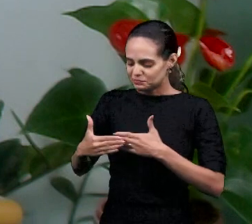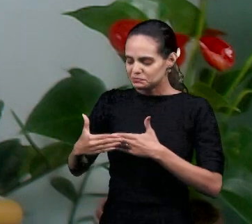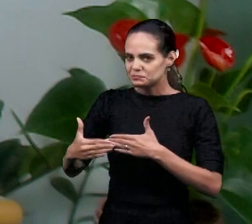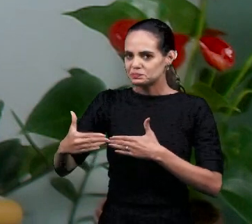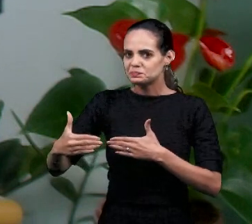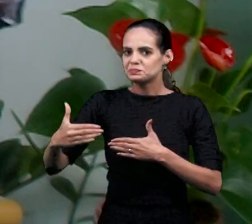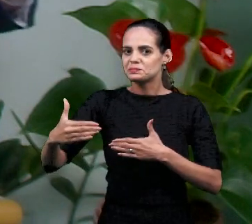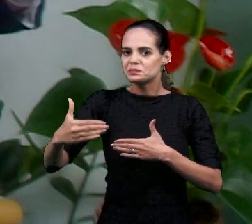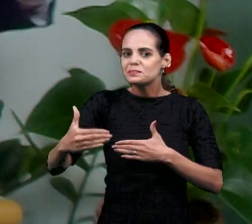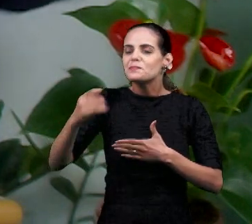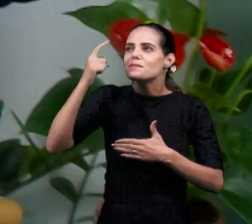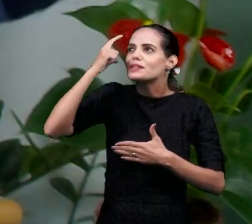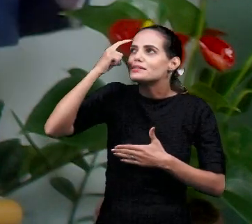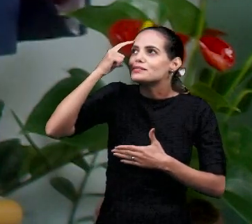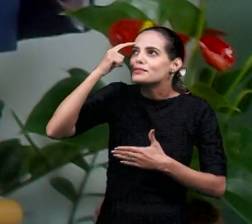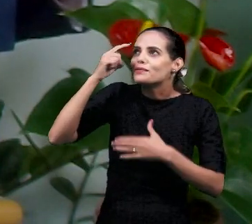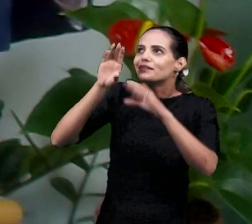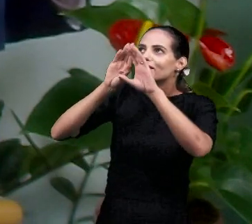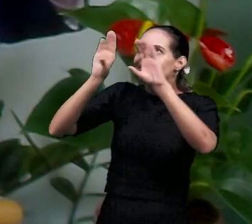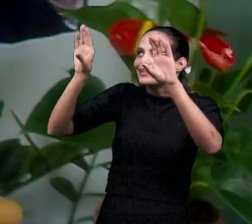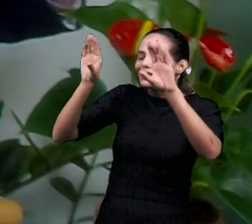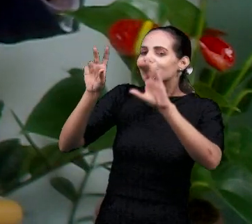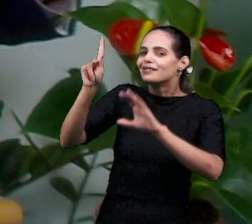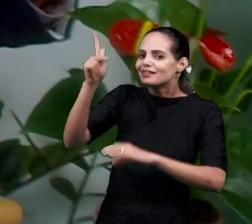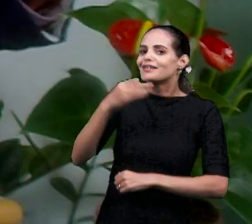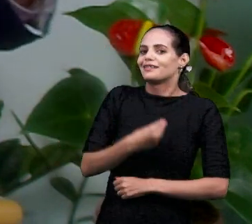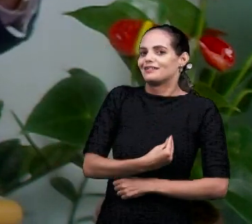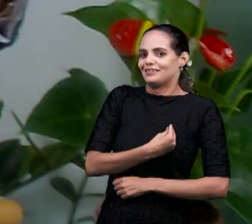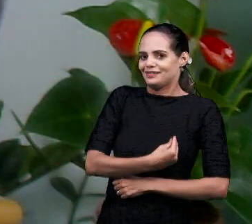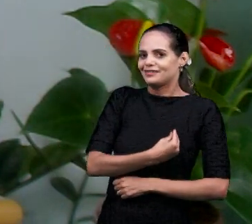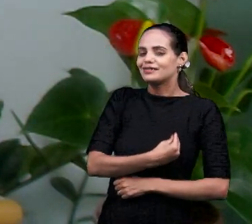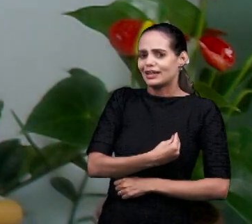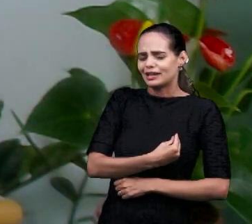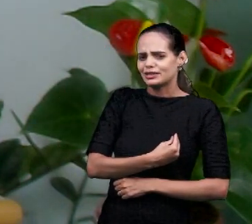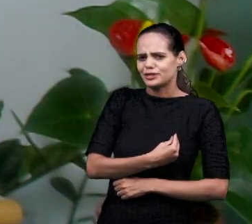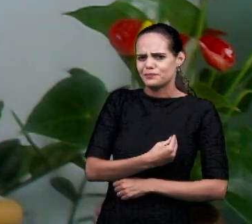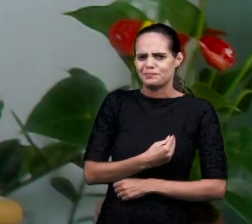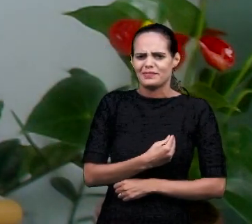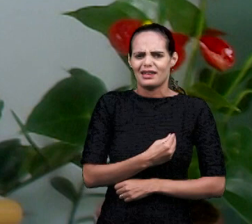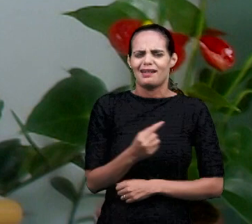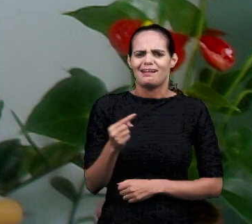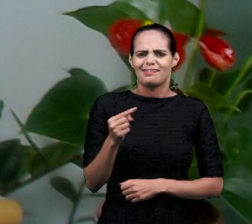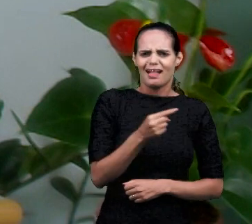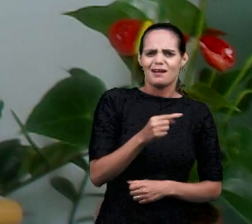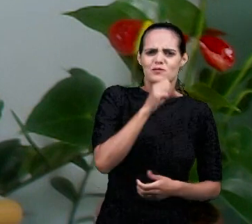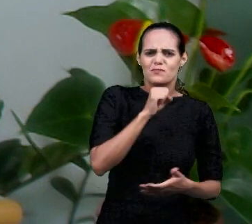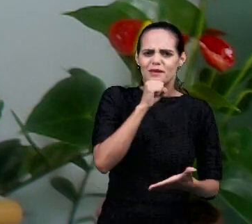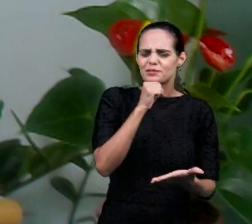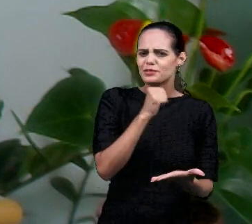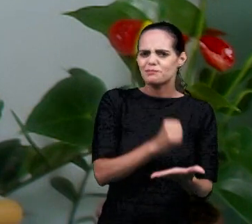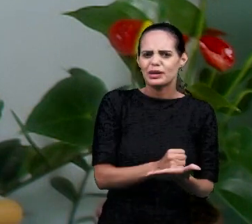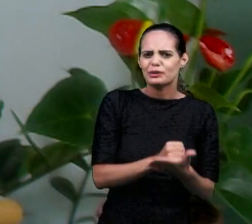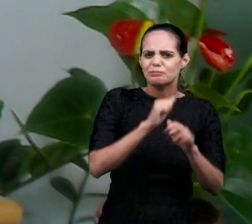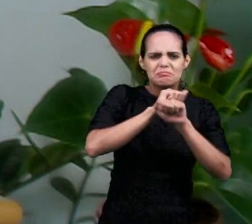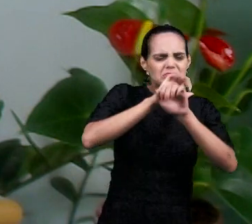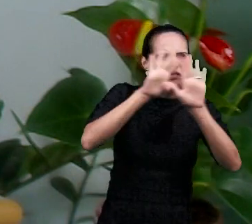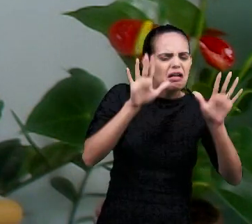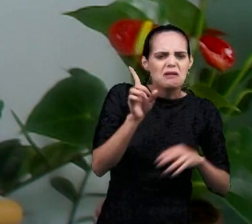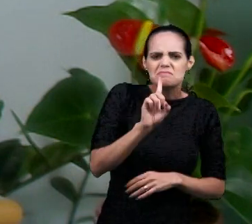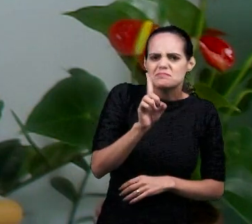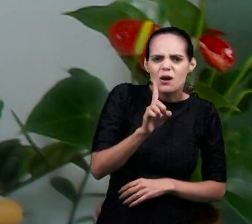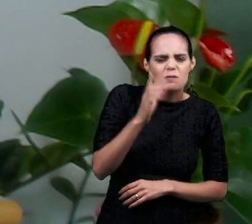l'éternité. Ce qui n'était pas très clair dans l'Ancien Testament. Beaucoup ont vécu à l'Ancien Testament sans comprendre très bien